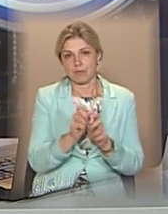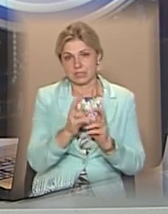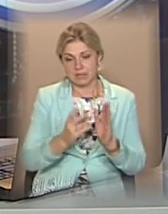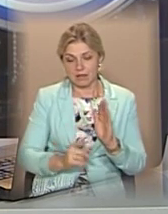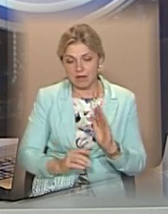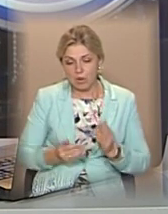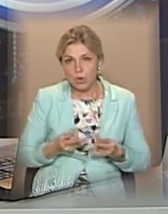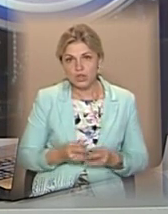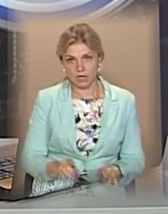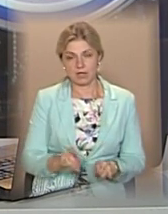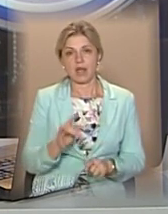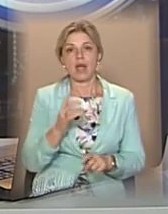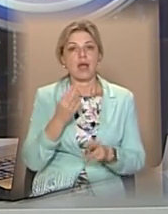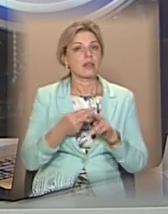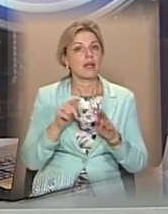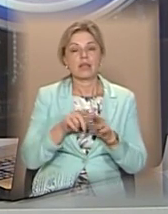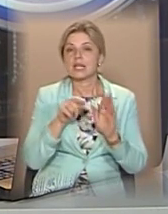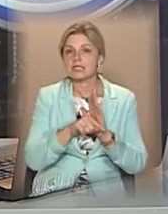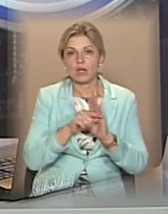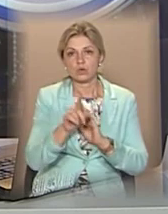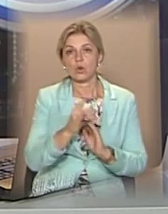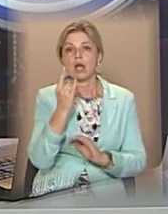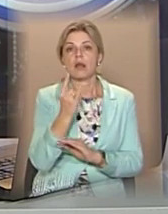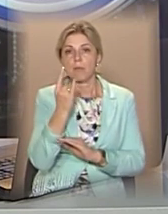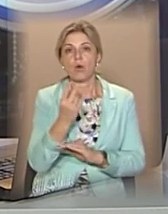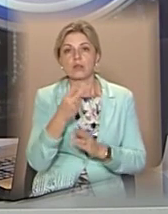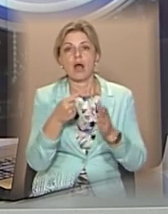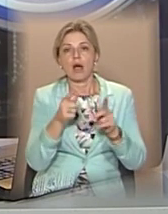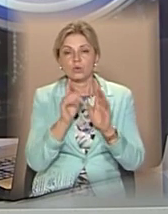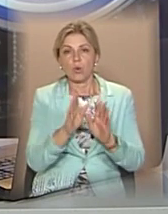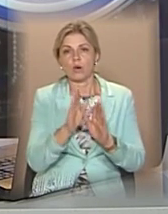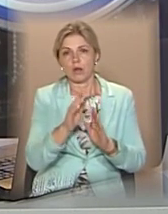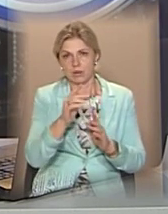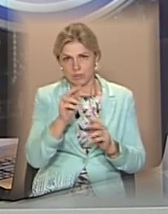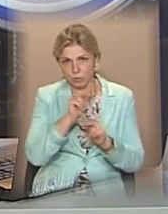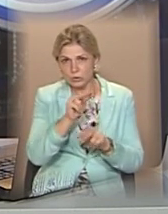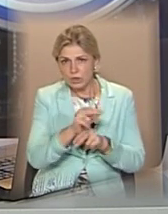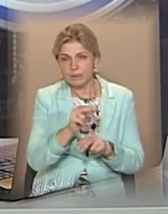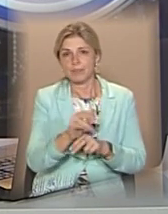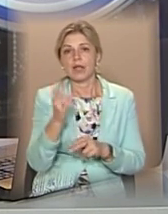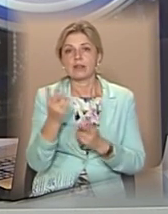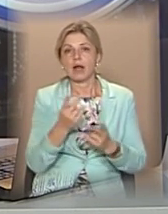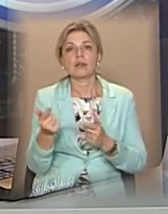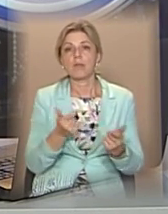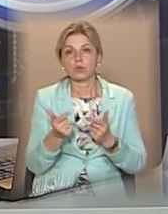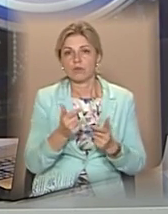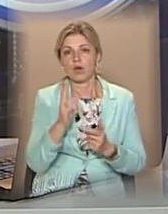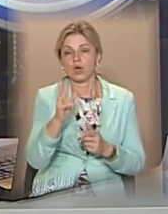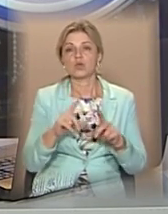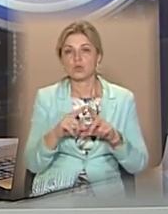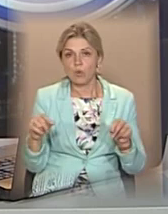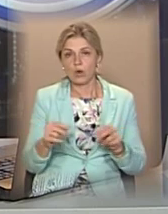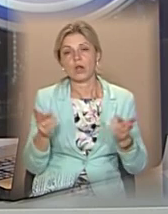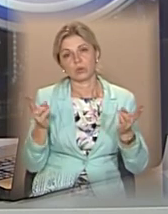це не означає, що малюка з полішок потрібно годувати академічними знаннями. Але підготувати дитину до школи,